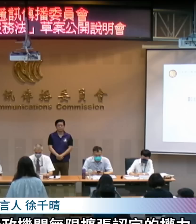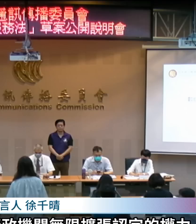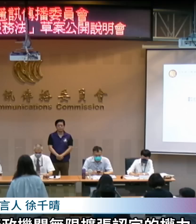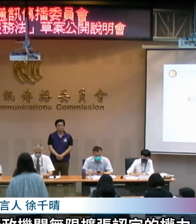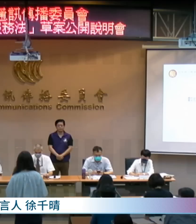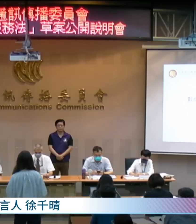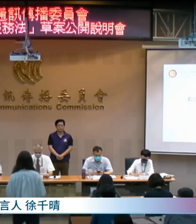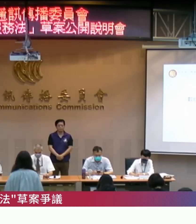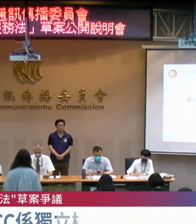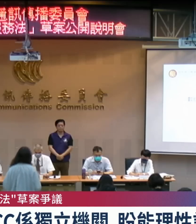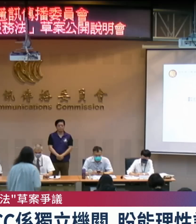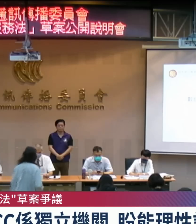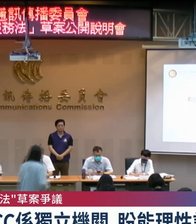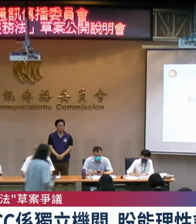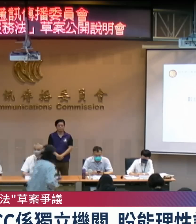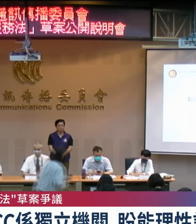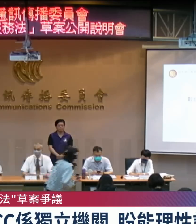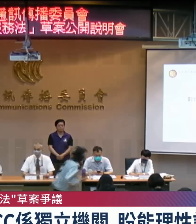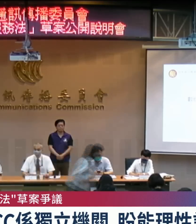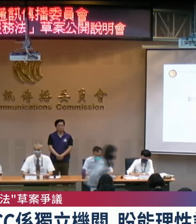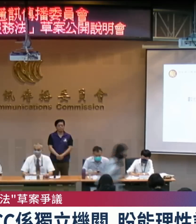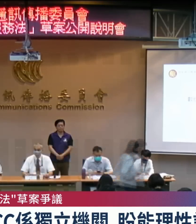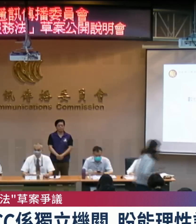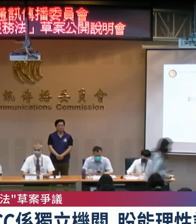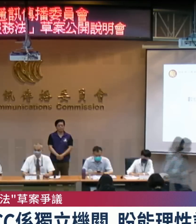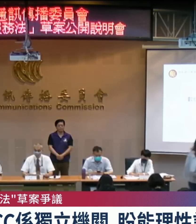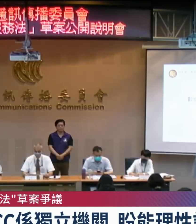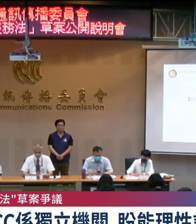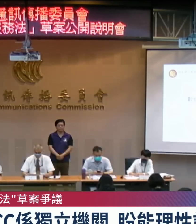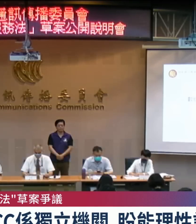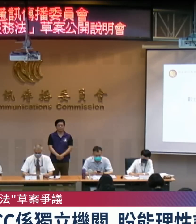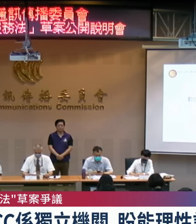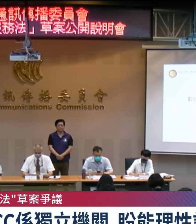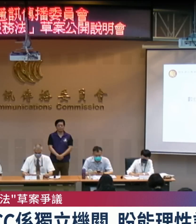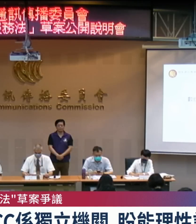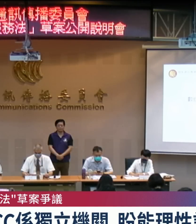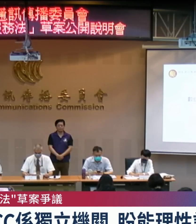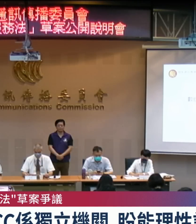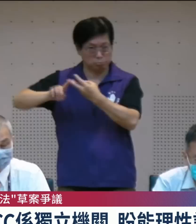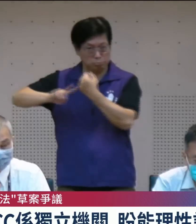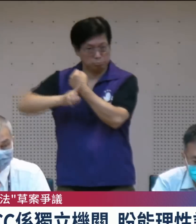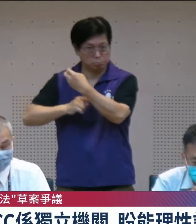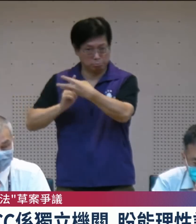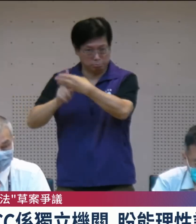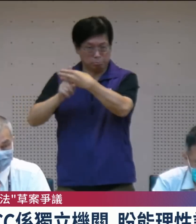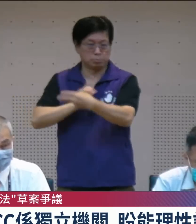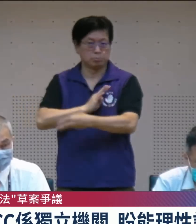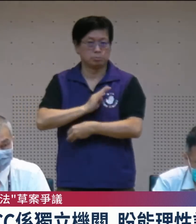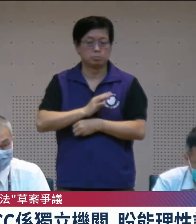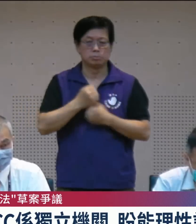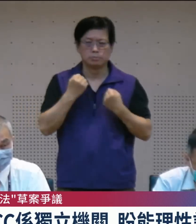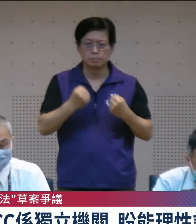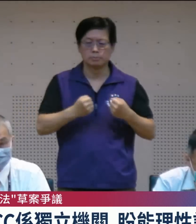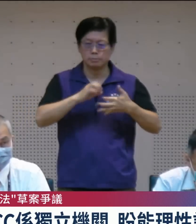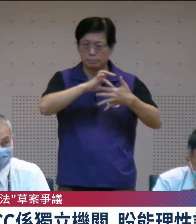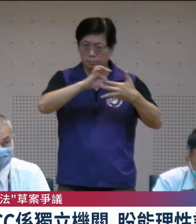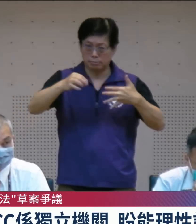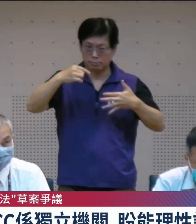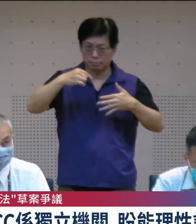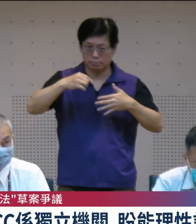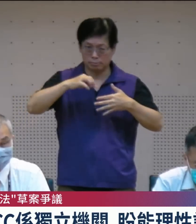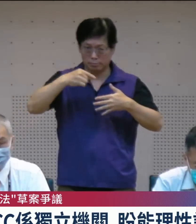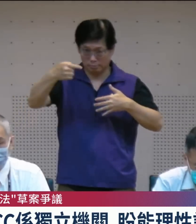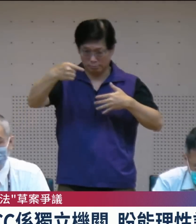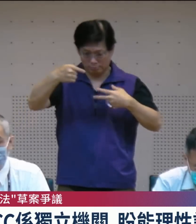利。 面对在野党批评，有参加立法院交通委员会的民进党立委强调 ，NCC 是独立机关，依法独立行使职权，未来希